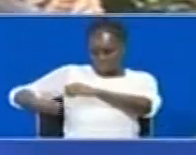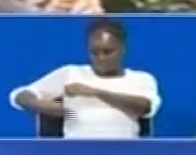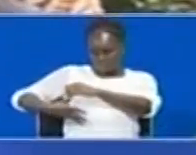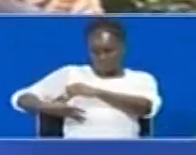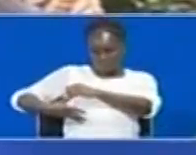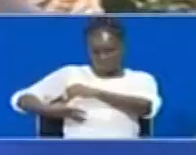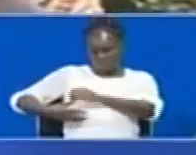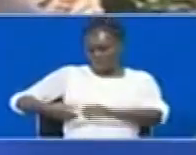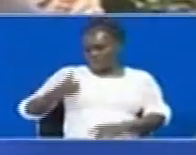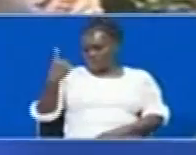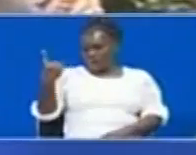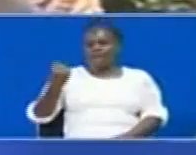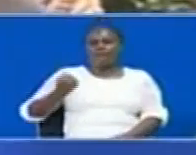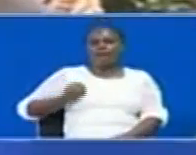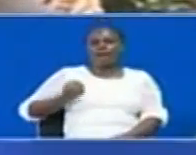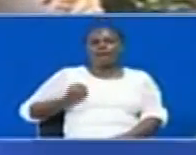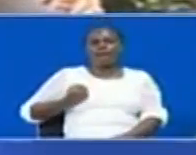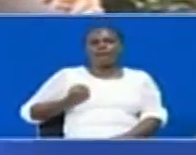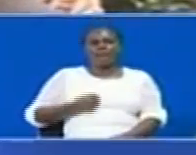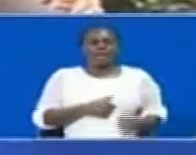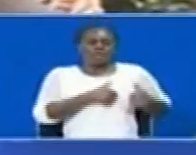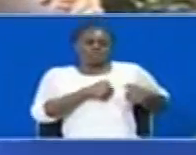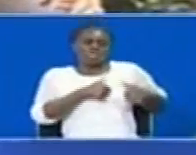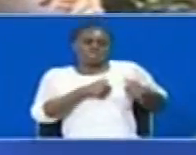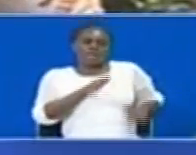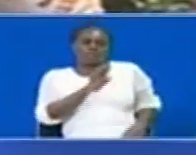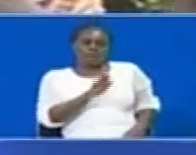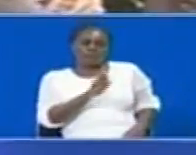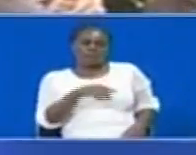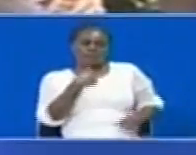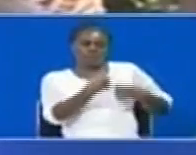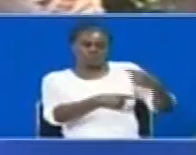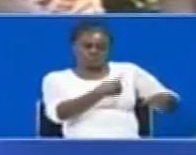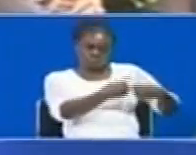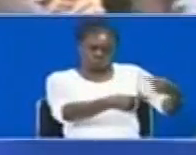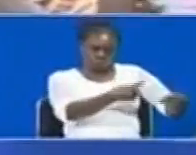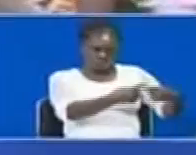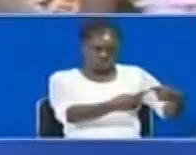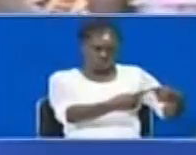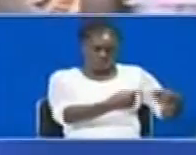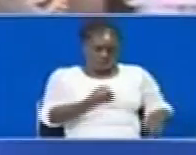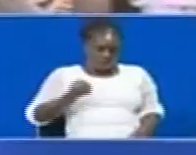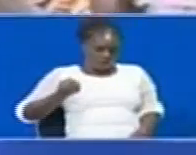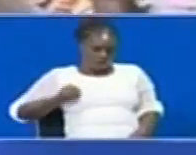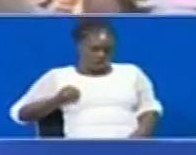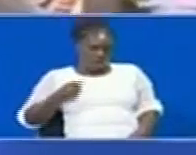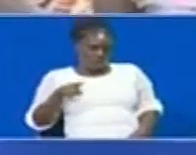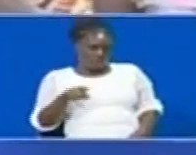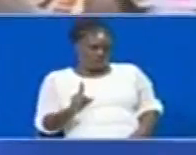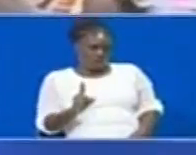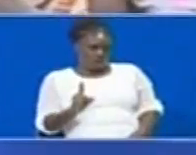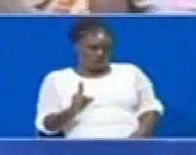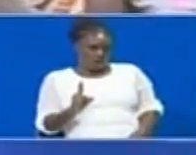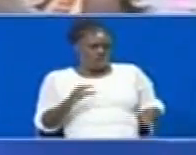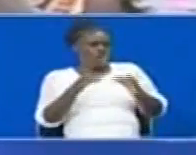Kulikuwa na msichana. Alikuwa rafiki yake. Na huyu msichana washakuwa naye